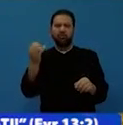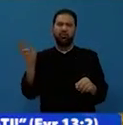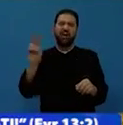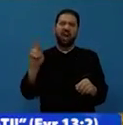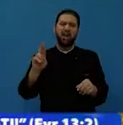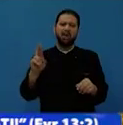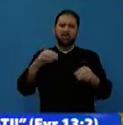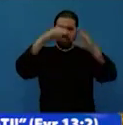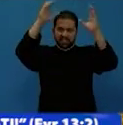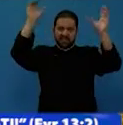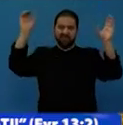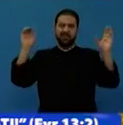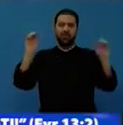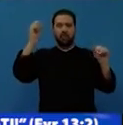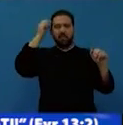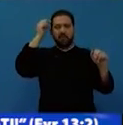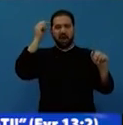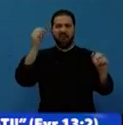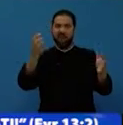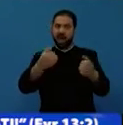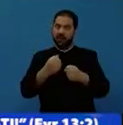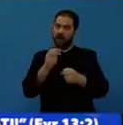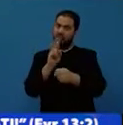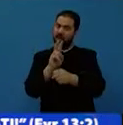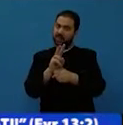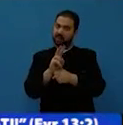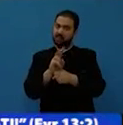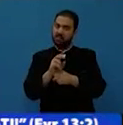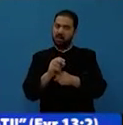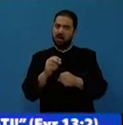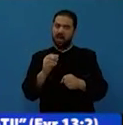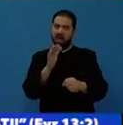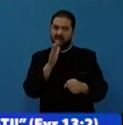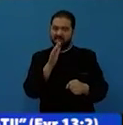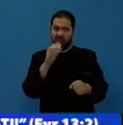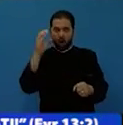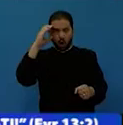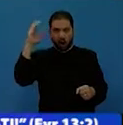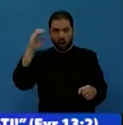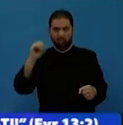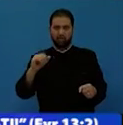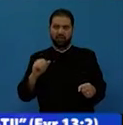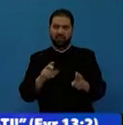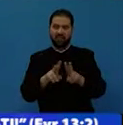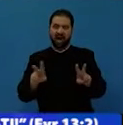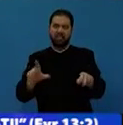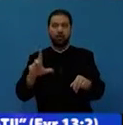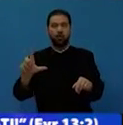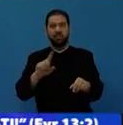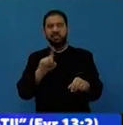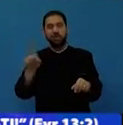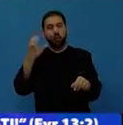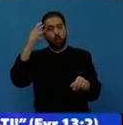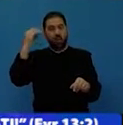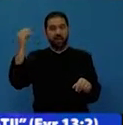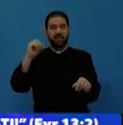Apostolul Pavel atrage atenția evreilor creștini, conaționalilor lui, să nu